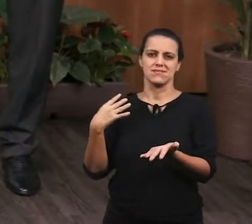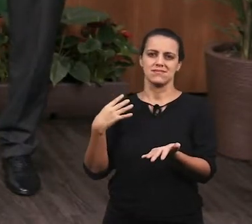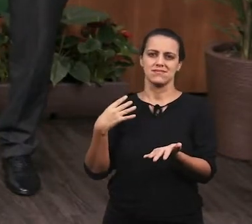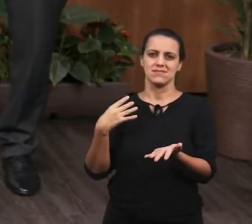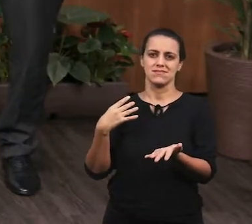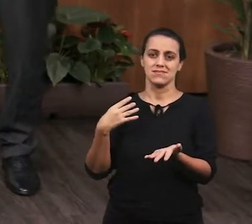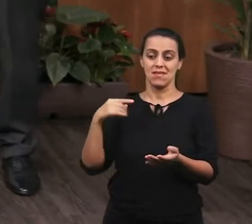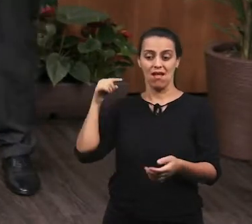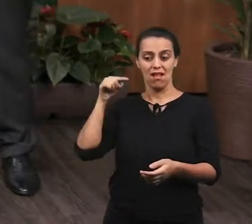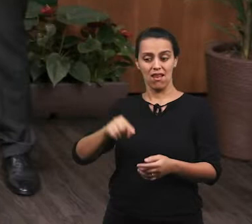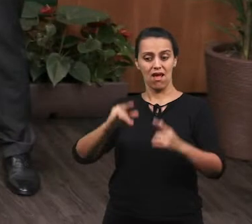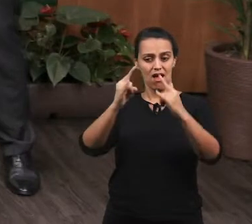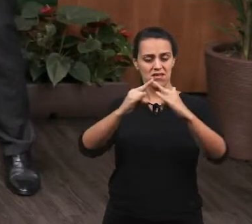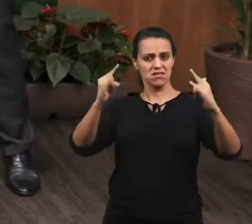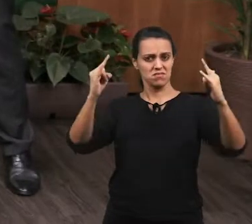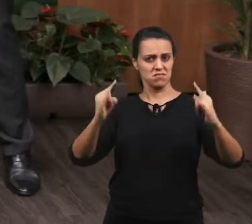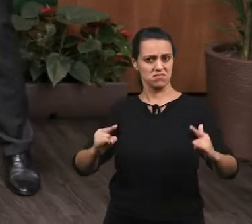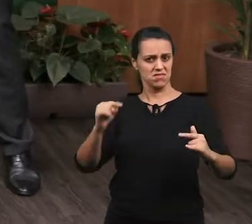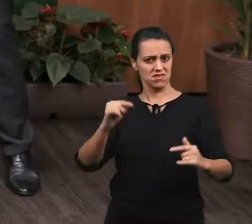перемалывать, его должно было